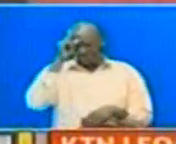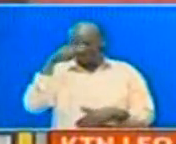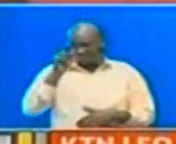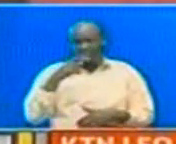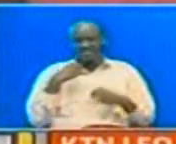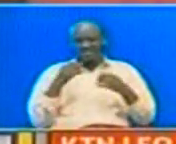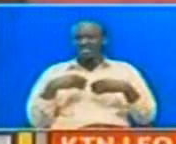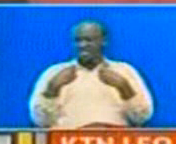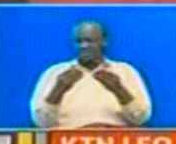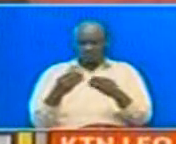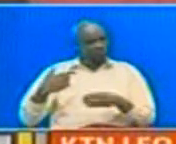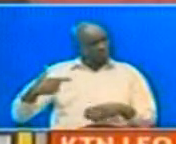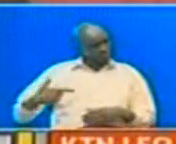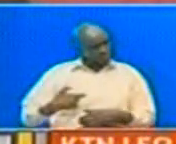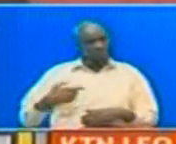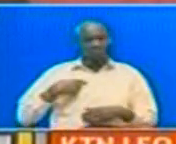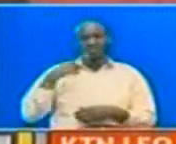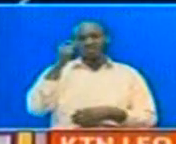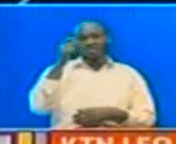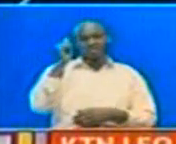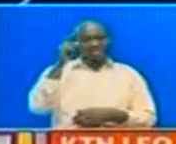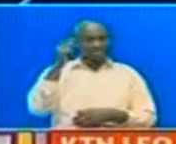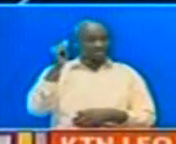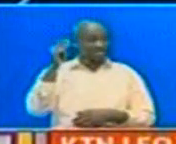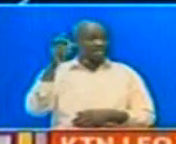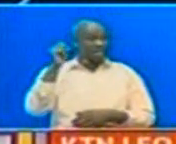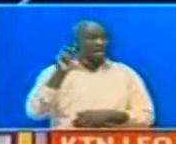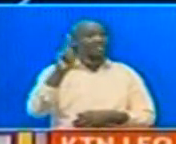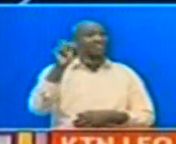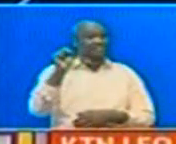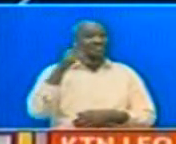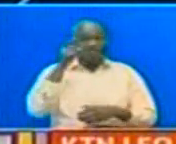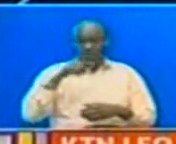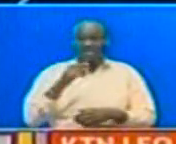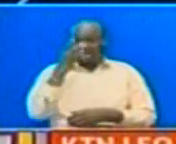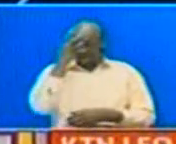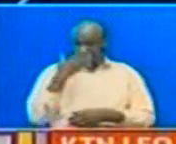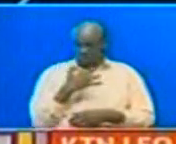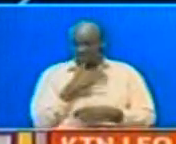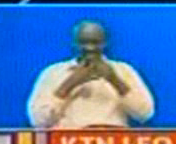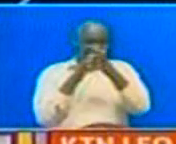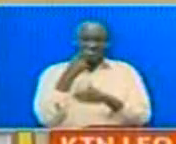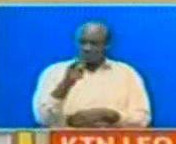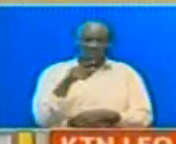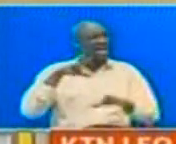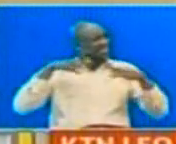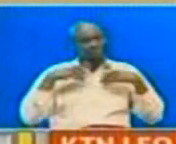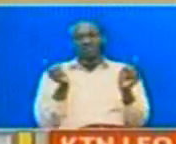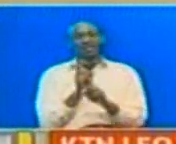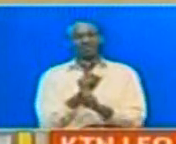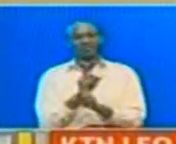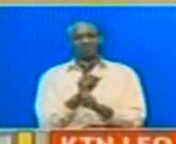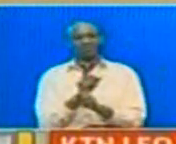kutoa chanjo dhidi ya pepo punda maarufu tetanus. Maaskofu wa kanisa Katoliki wakiwataka wa Kenya kususia chanjo hiyo. Is there